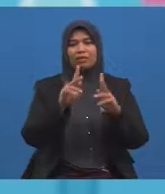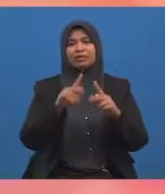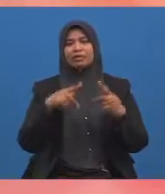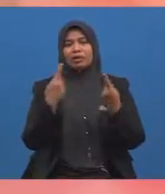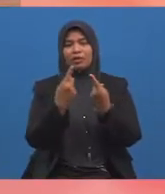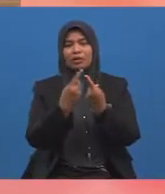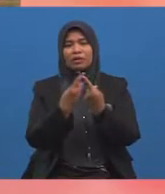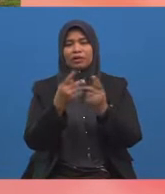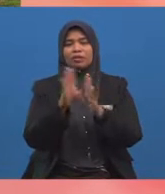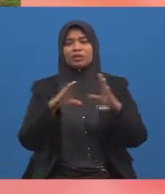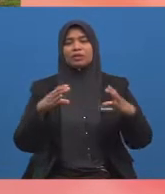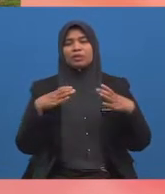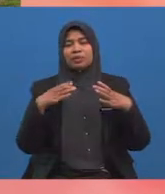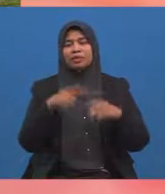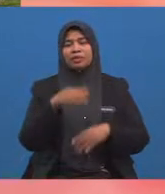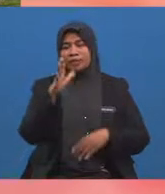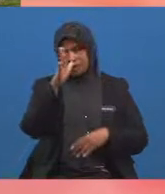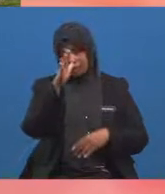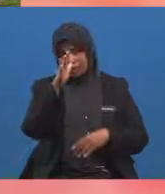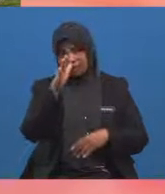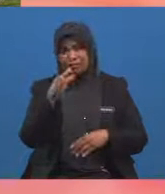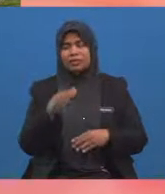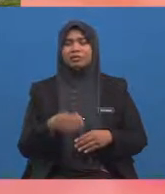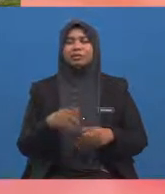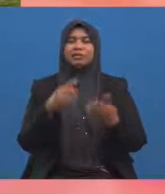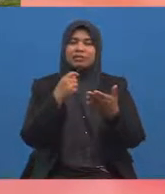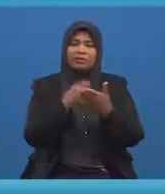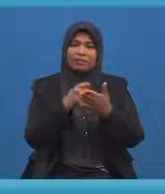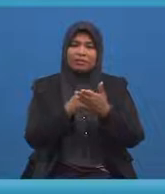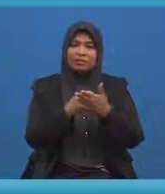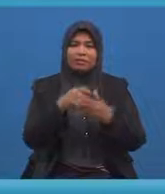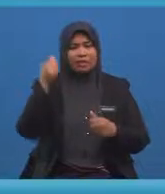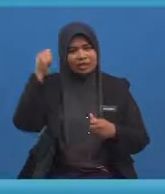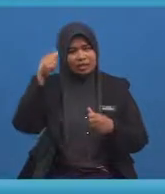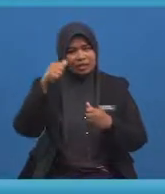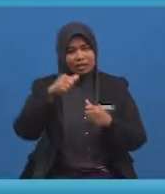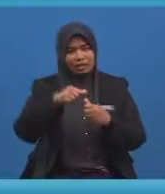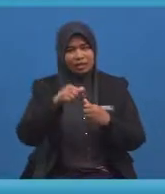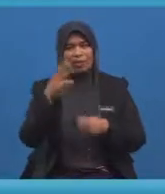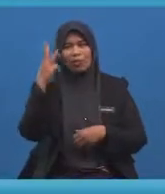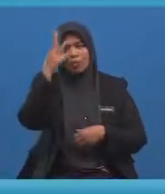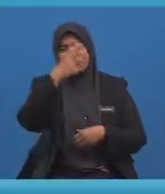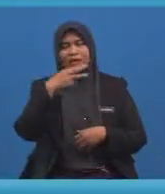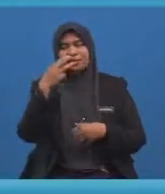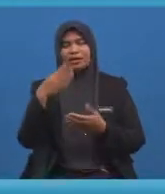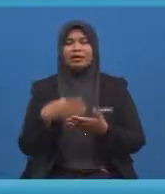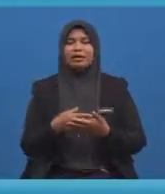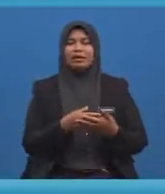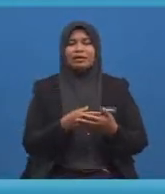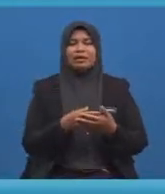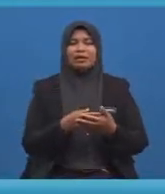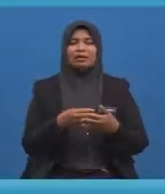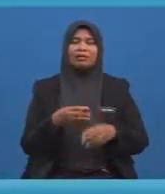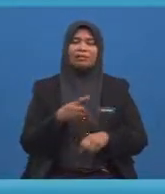di Melaka. Mr. Q tiba-tiba teringat wajah anak-anak saya sewaktu